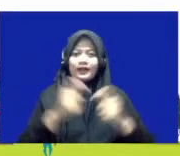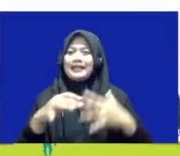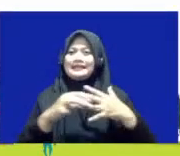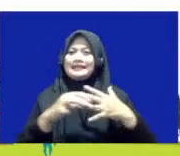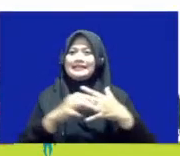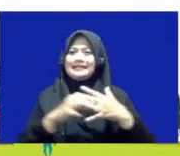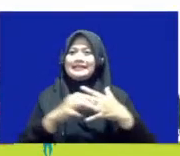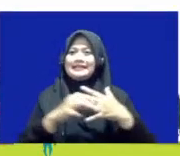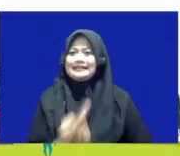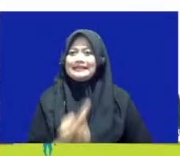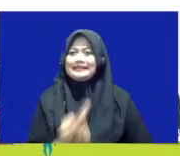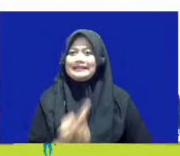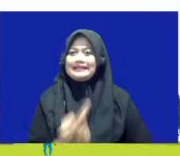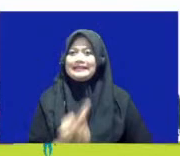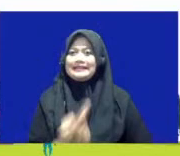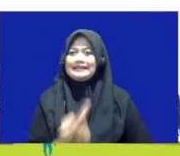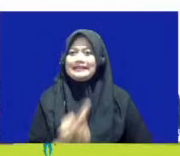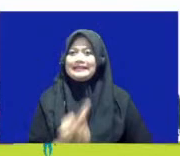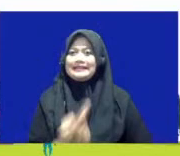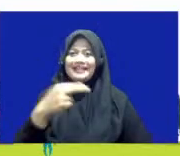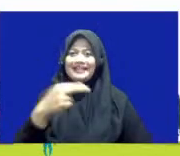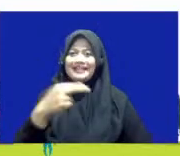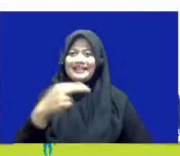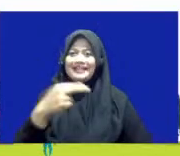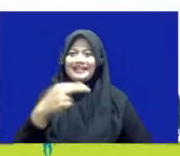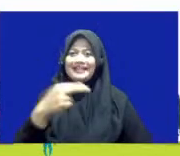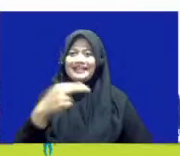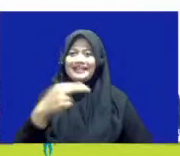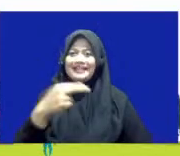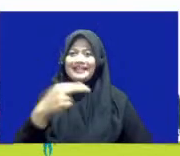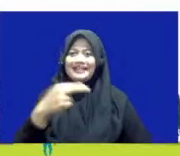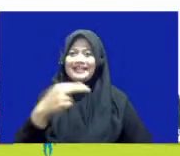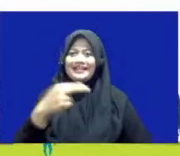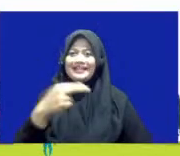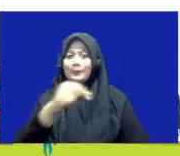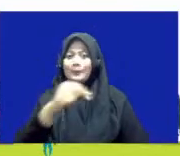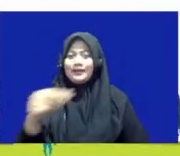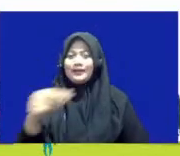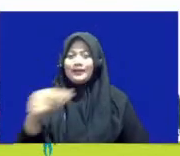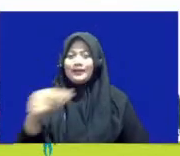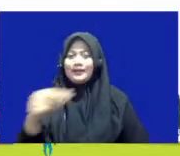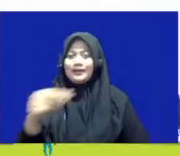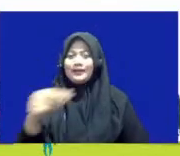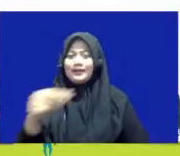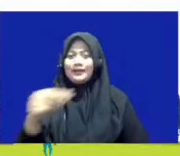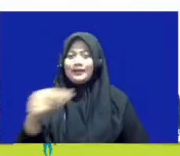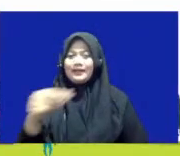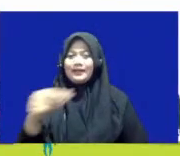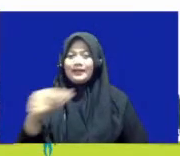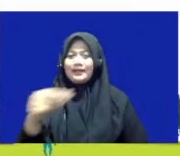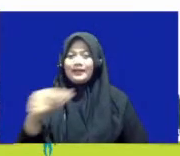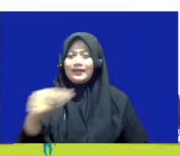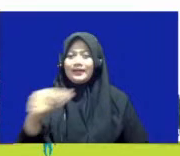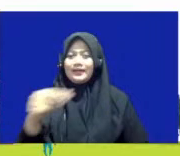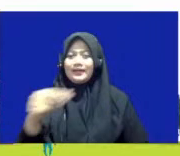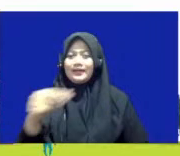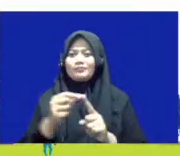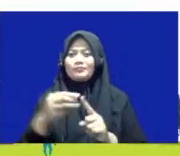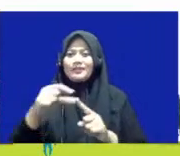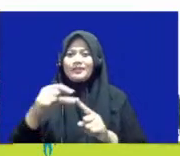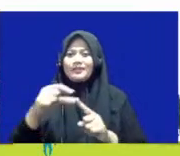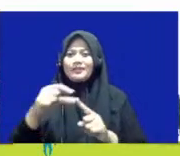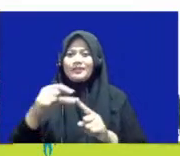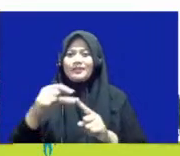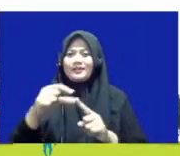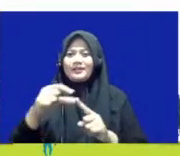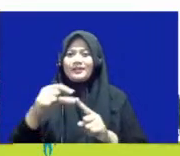Indonesia. Jadi disitulah Indonesia bisa dikatakan sebagai supermarket bencana. Banyak jenis bencana